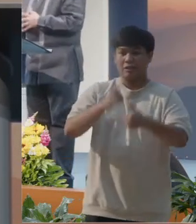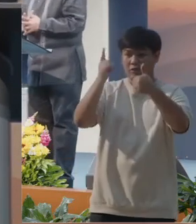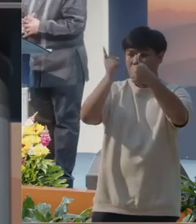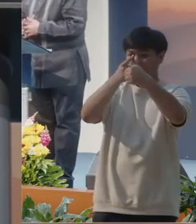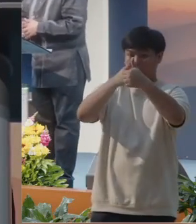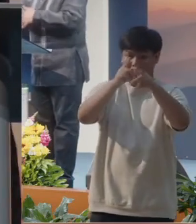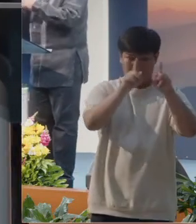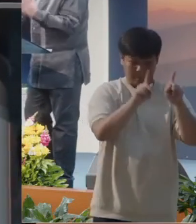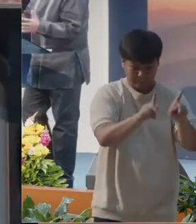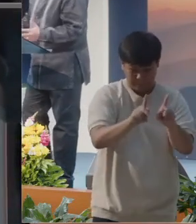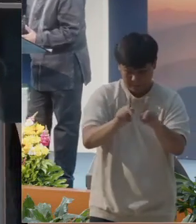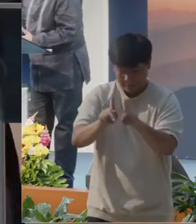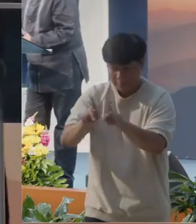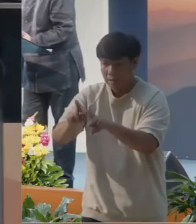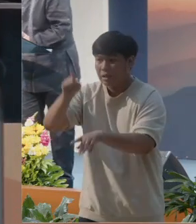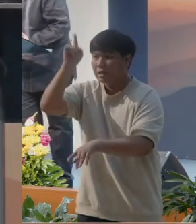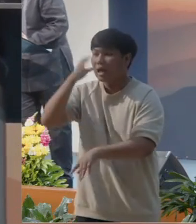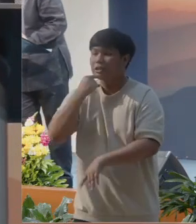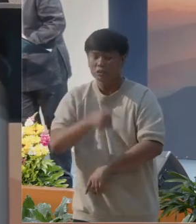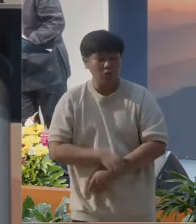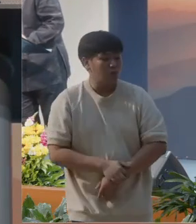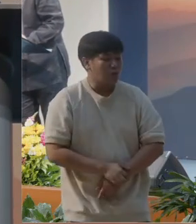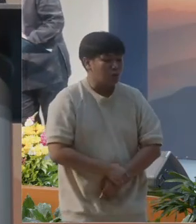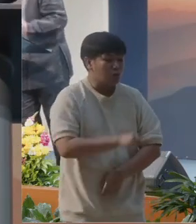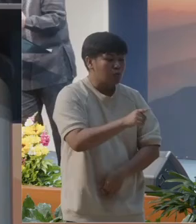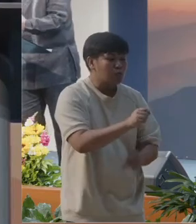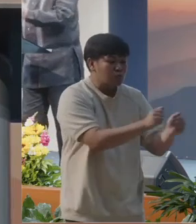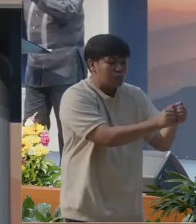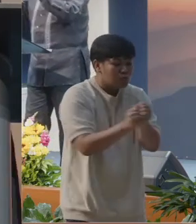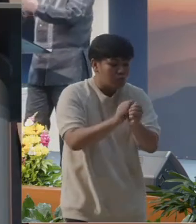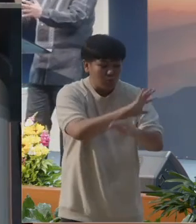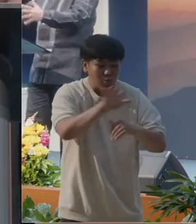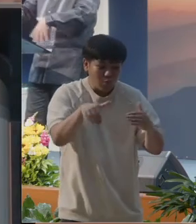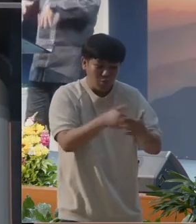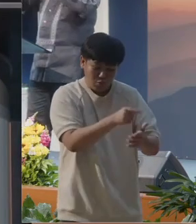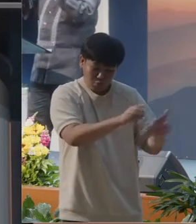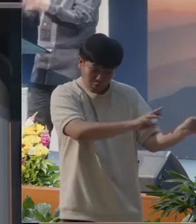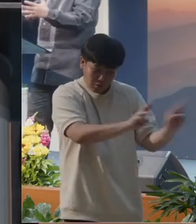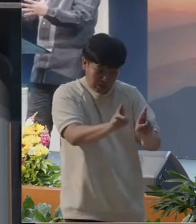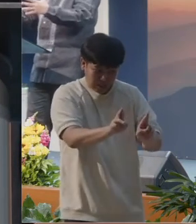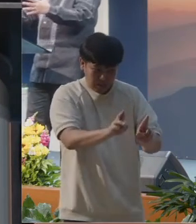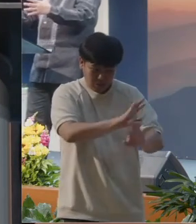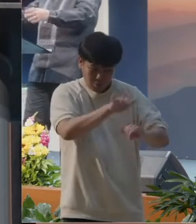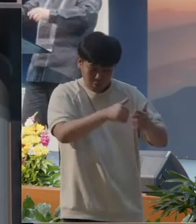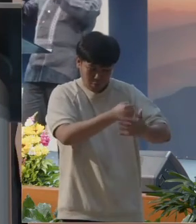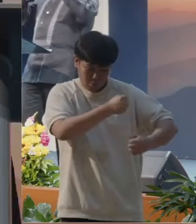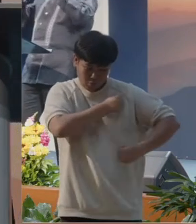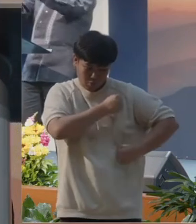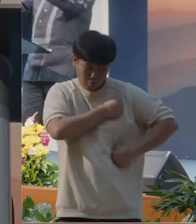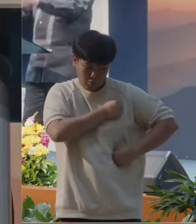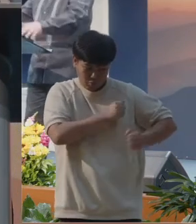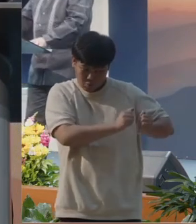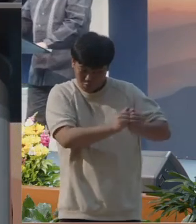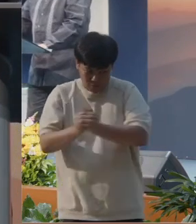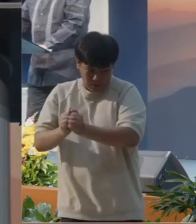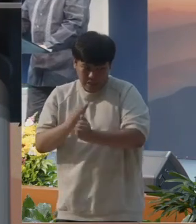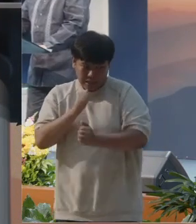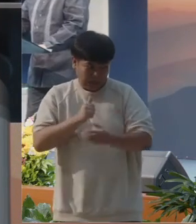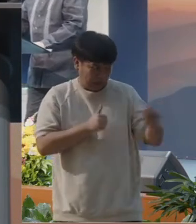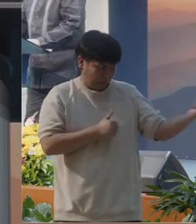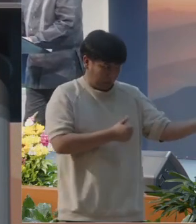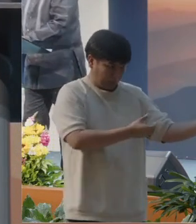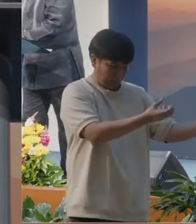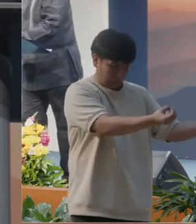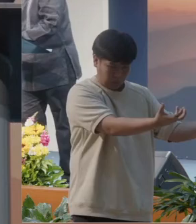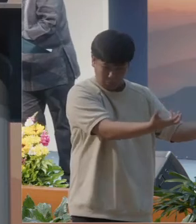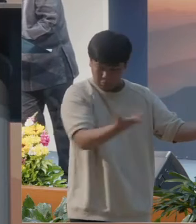preparasyon na ginawa nila, ang Diyos ang nagsabi. Sabi ganoon, maghanda kayo, italaga ninyo ang inyong sarili at tayo papasok sa